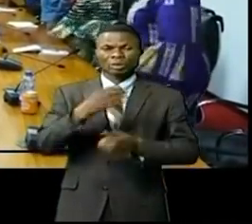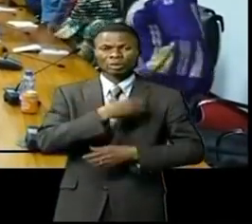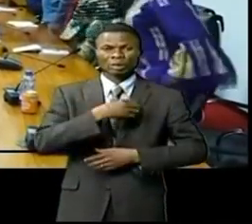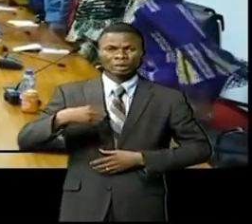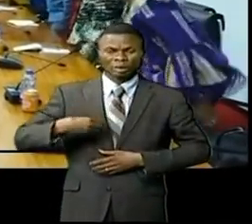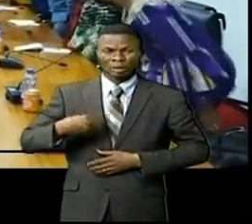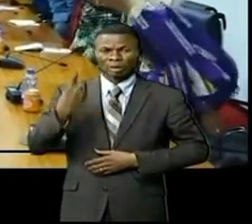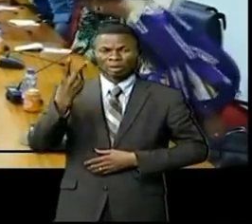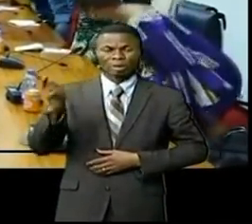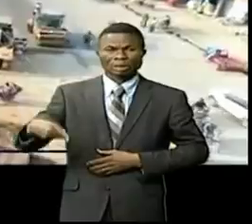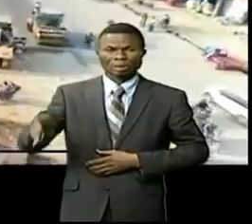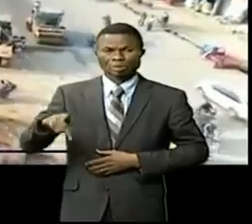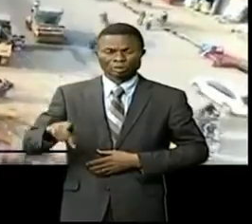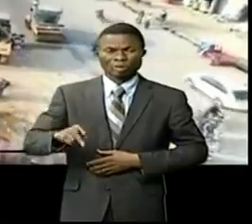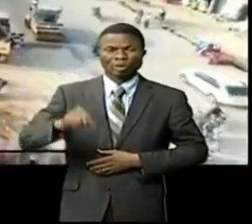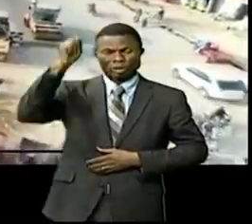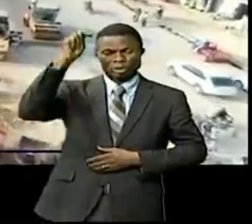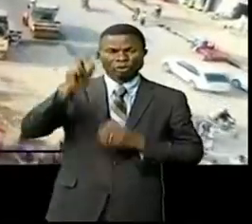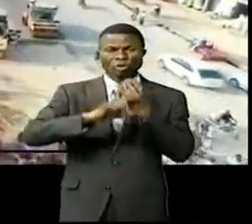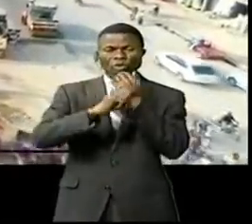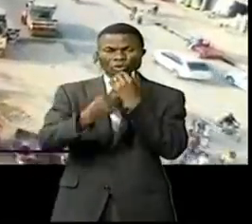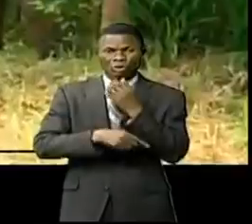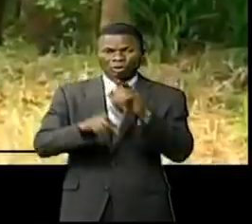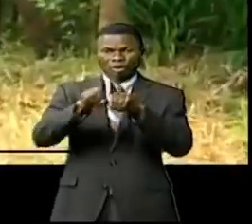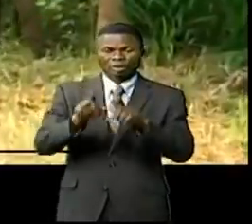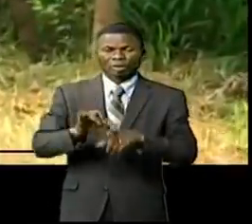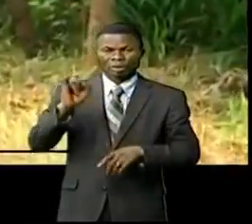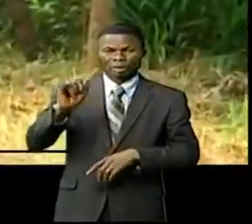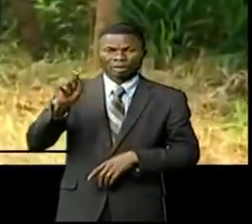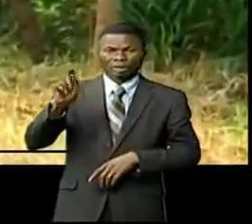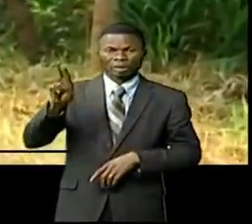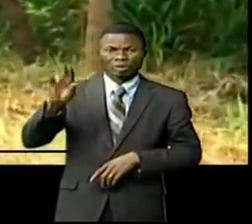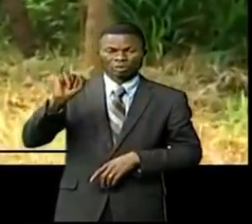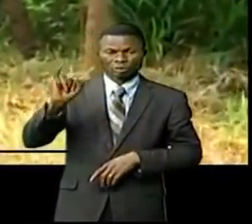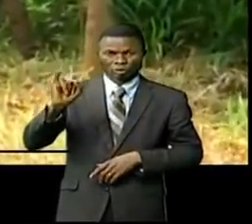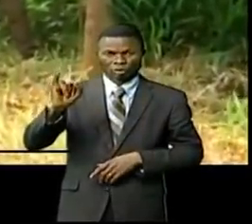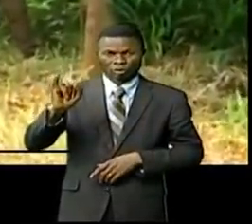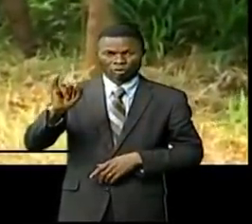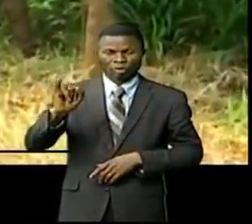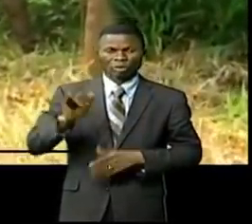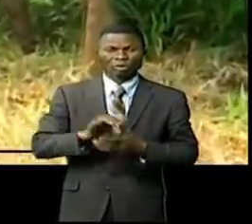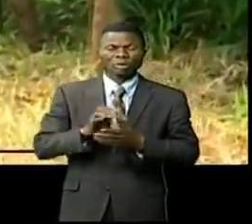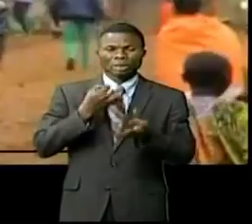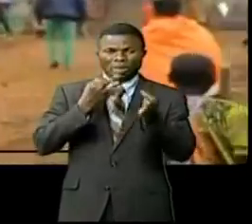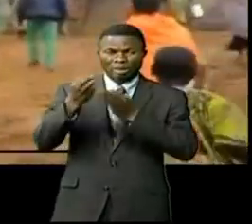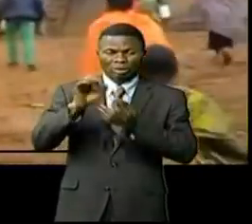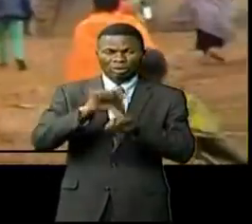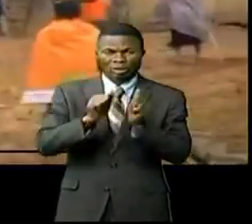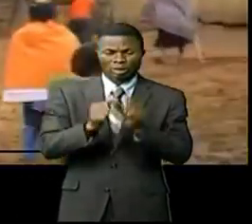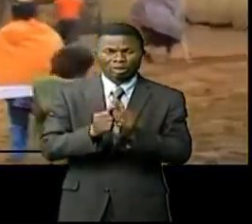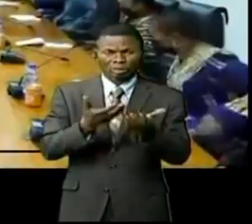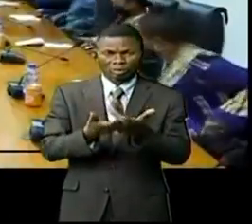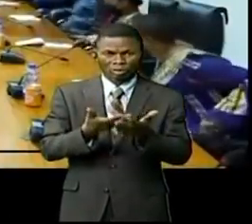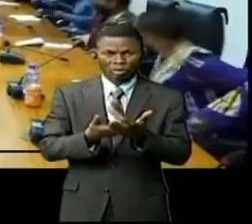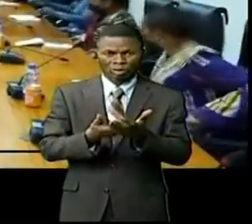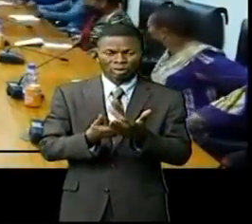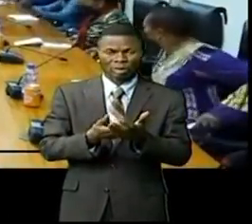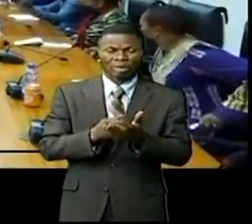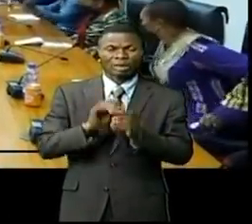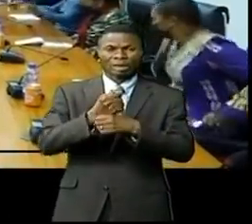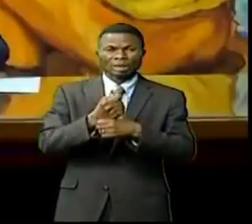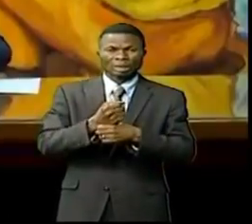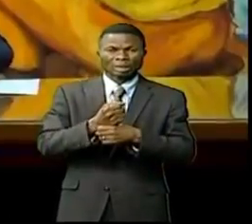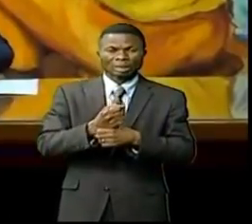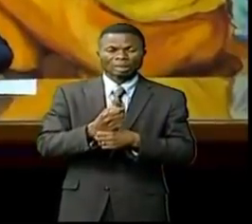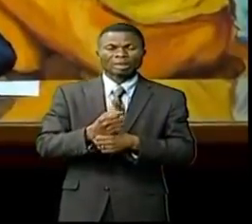du Nord Kivu et de l'Ituri, des provinces sous état de siège. L'insécurité qui sévit dans ces provinces, exposant ainsi les femmes